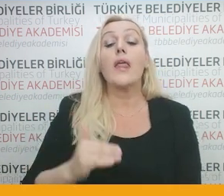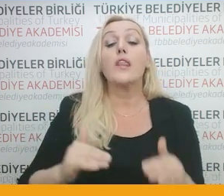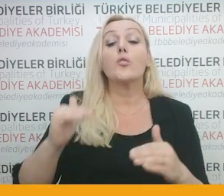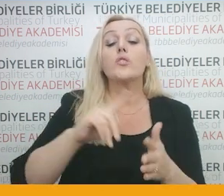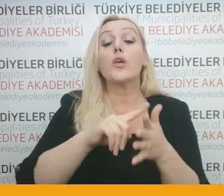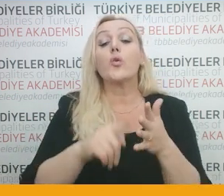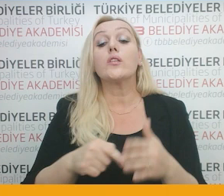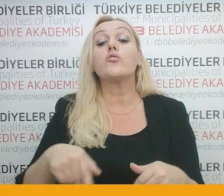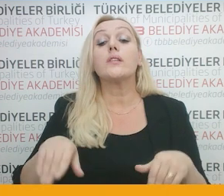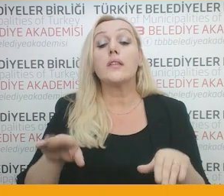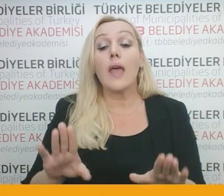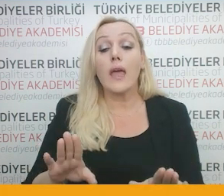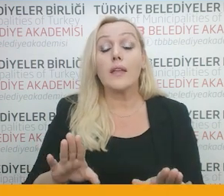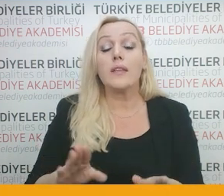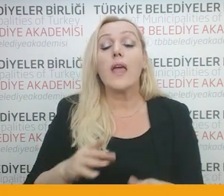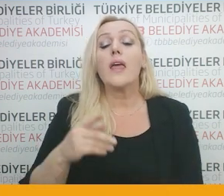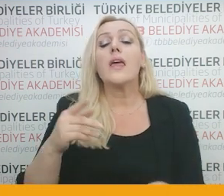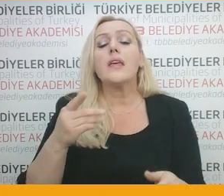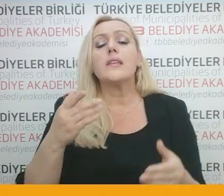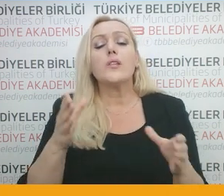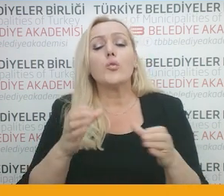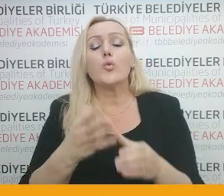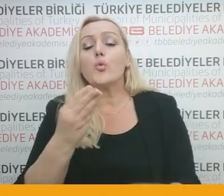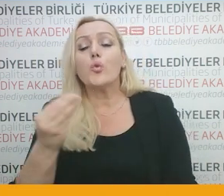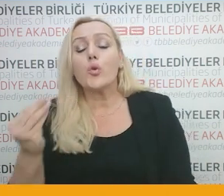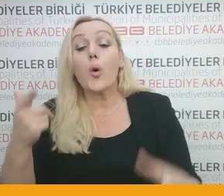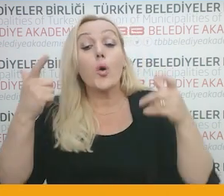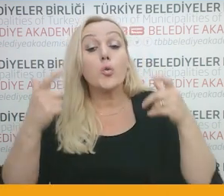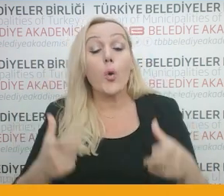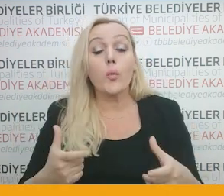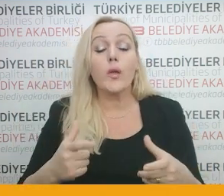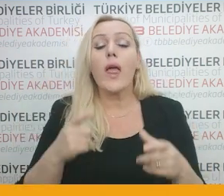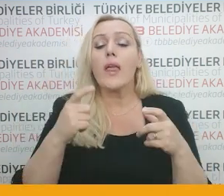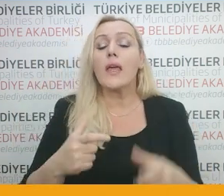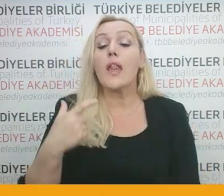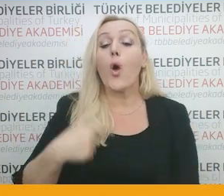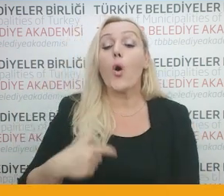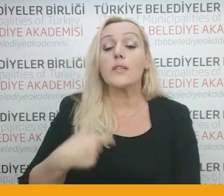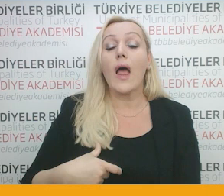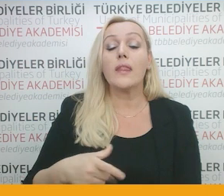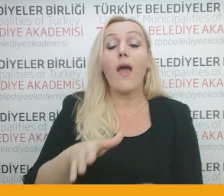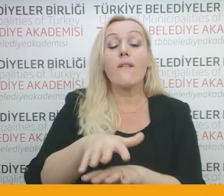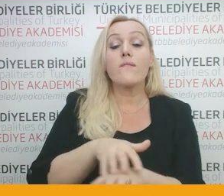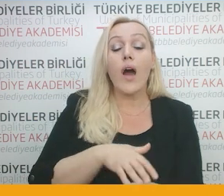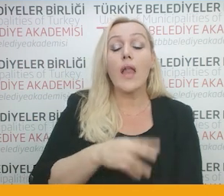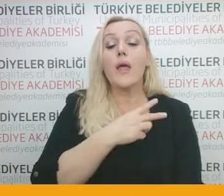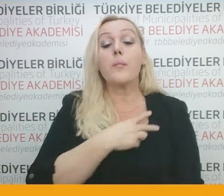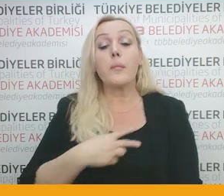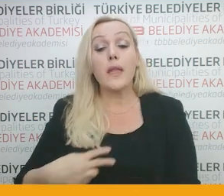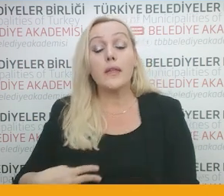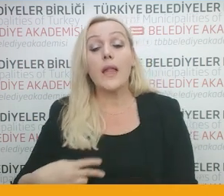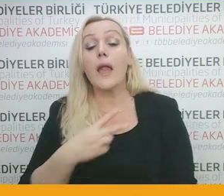Bakanlar Cumhurbaşkanı'na karşı idari ve siyasi olarak sorumludur. Ancak il özel idarelerde vali, belediyelerde belediye